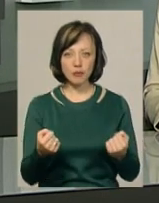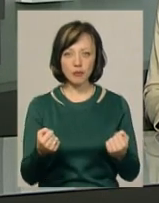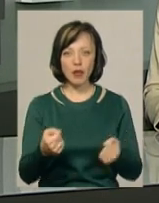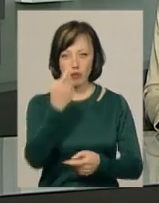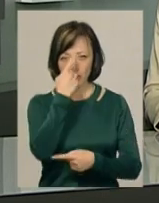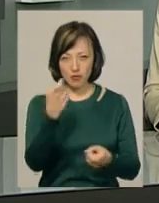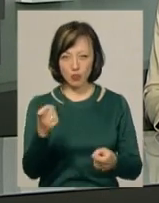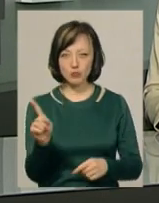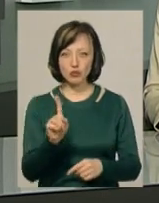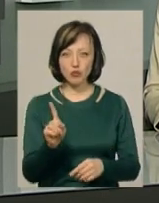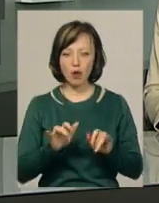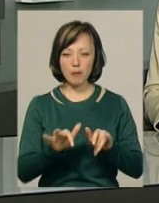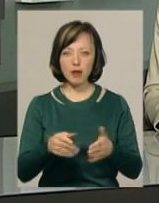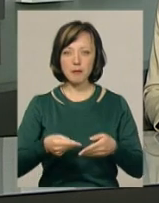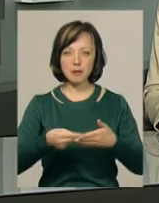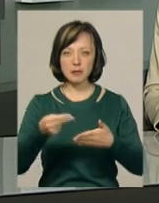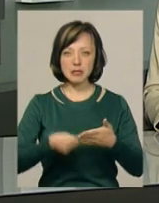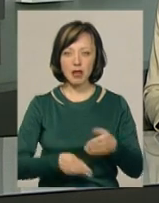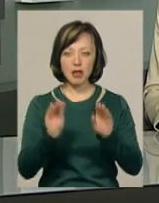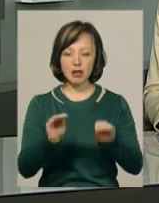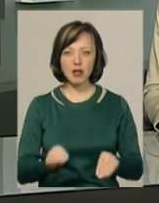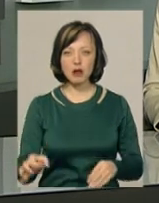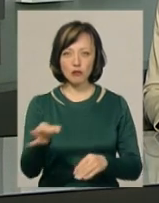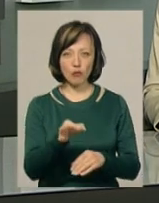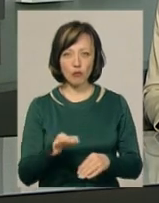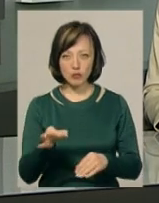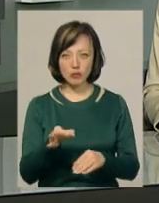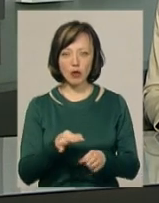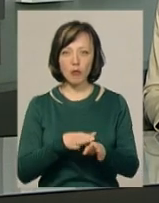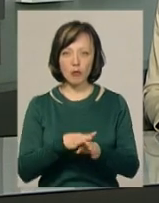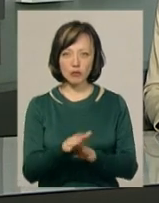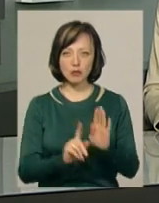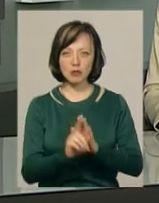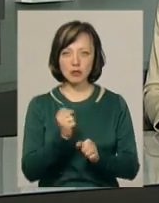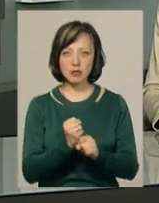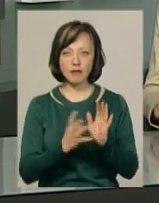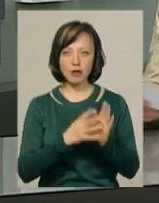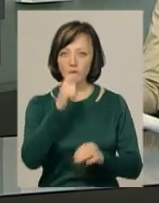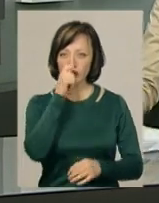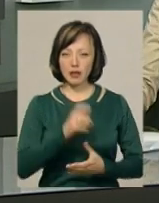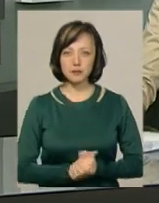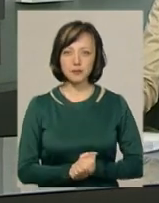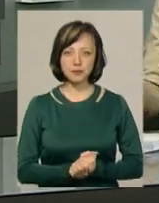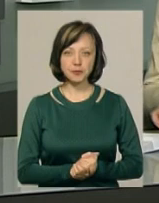Косовська повідомила, що кампанія з підписання декларацій на Хмельниччині повноцінно запрацює з 9 квітня.